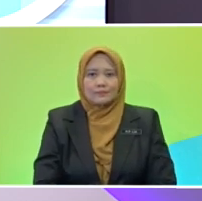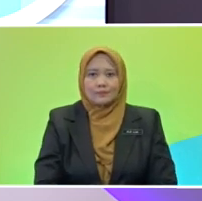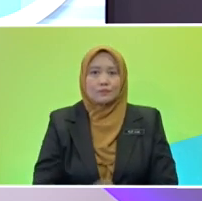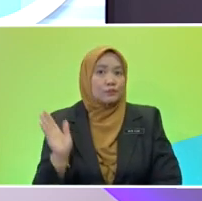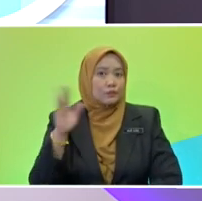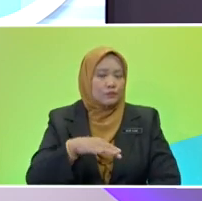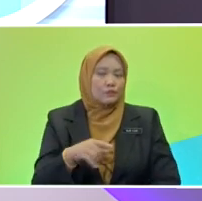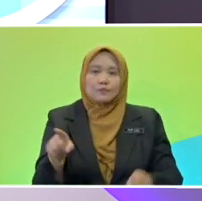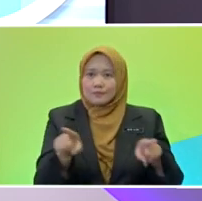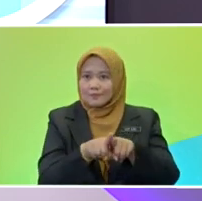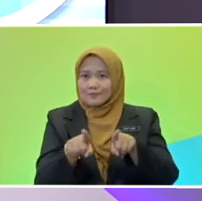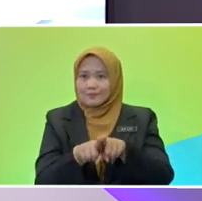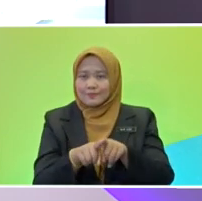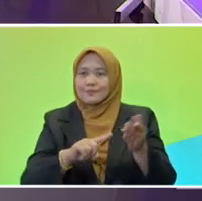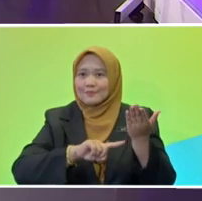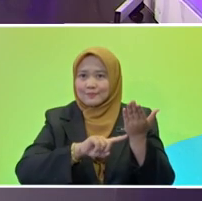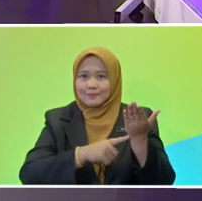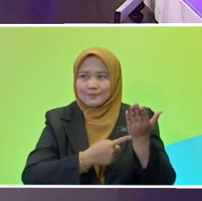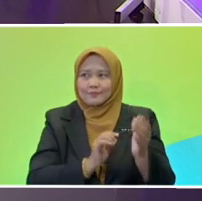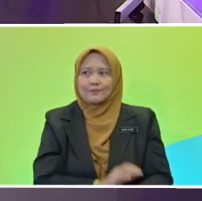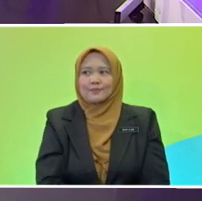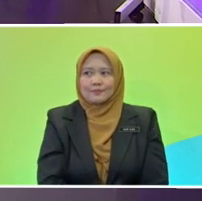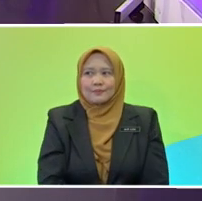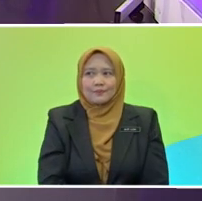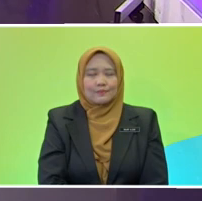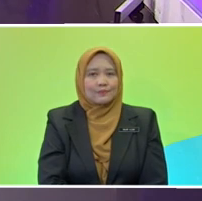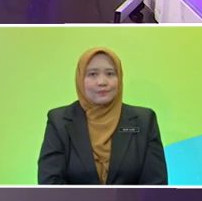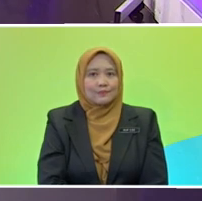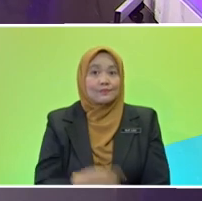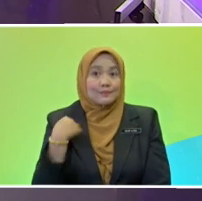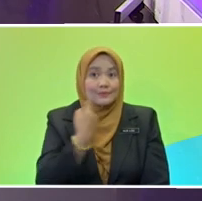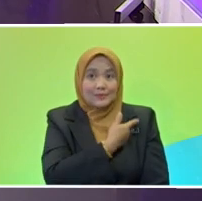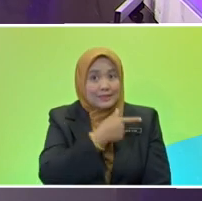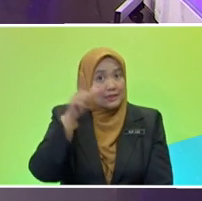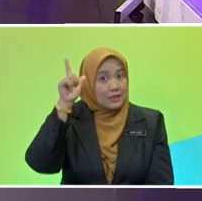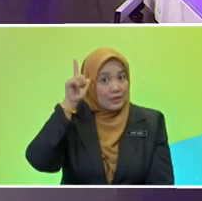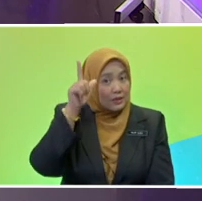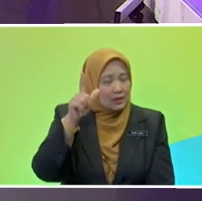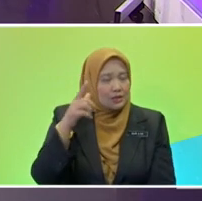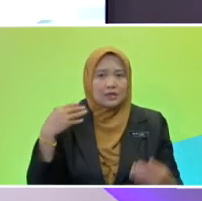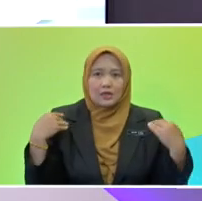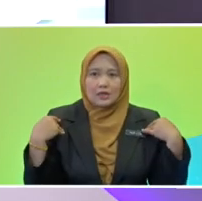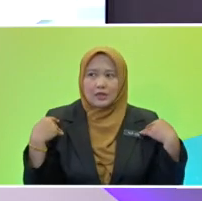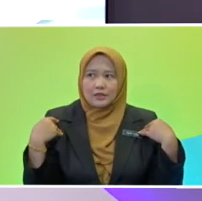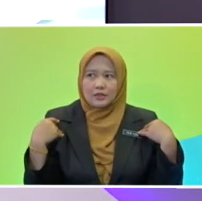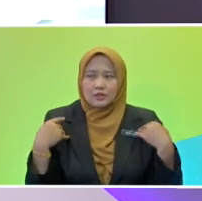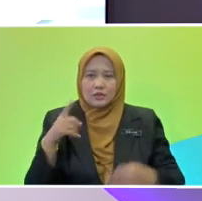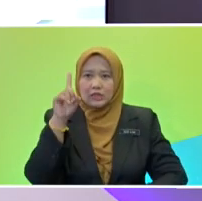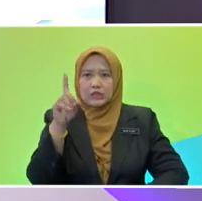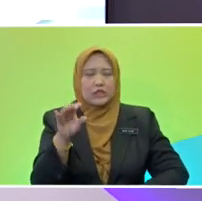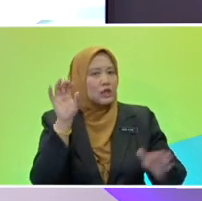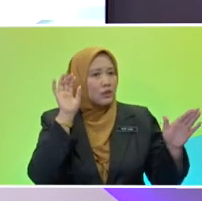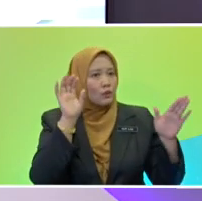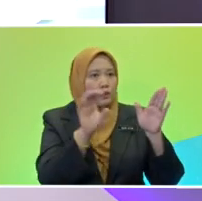kita pada hari ini Baik kalau kita melihat pada ketika ini kita ada satu gambar tumbuhan